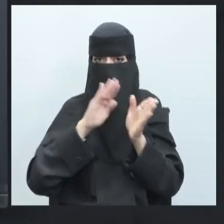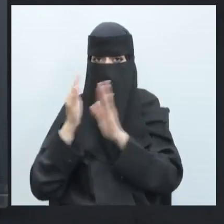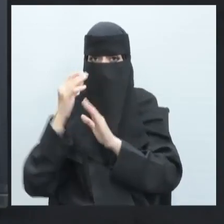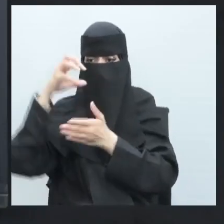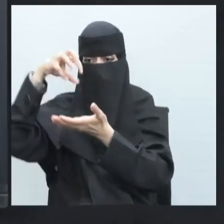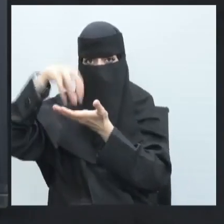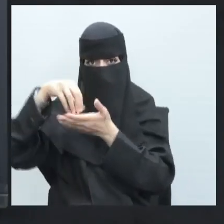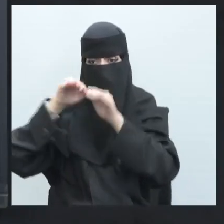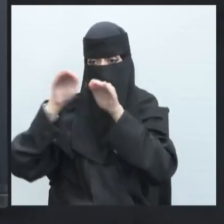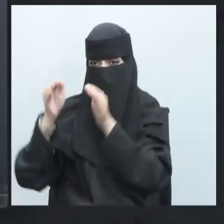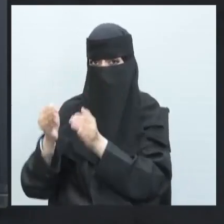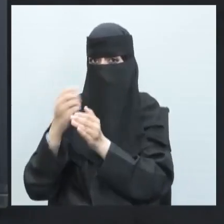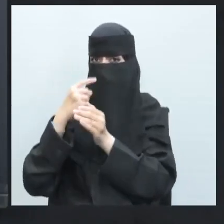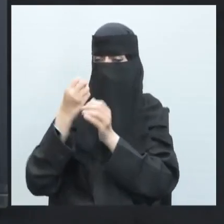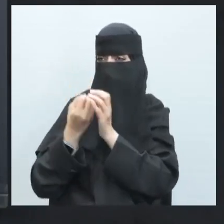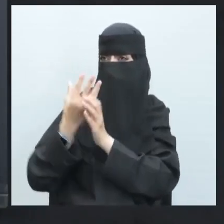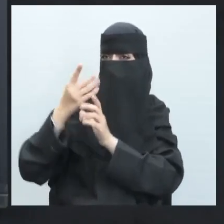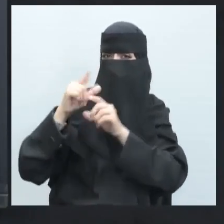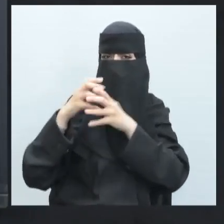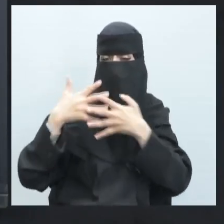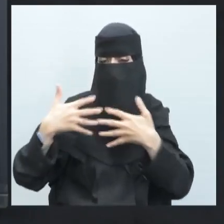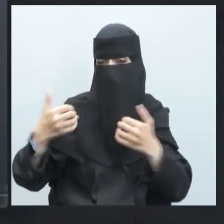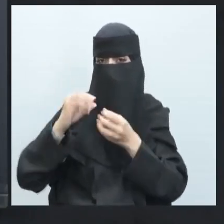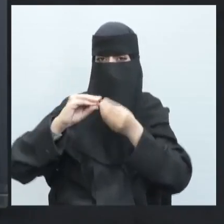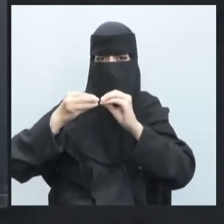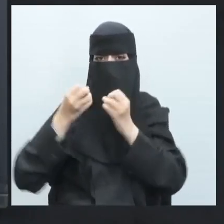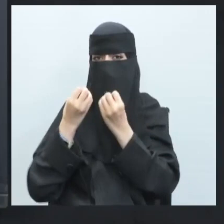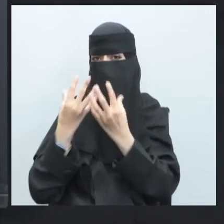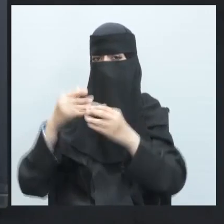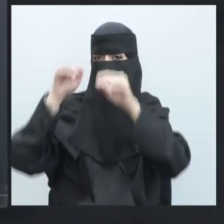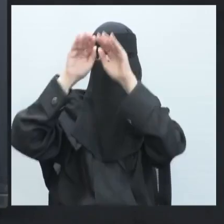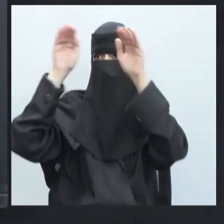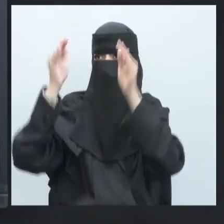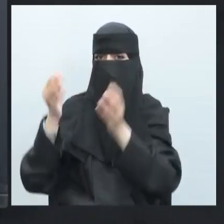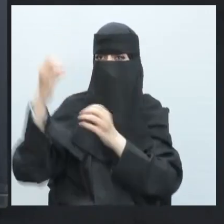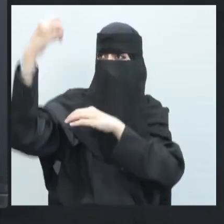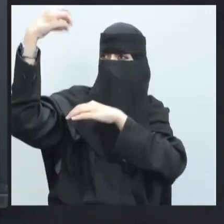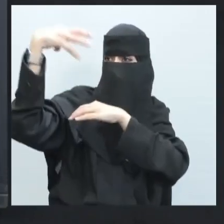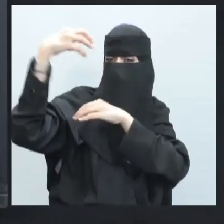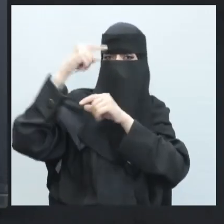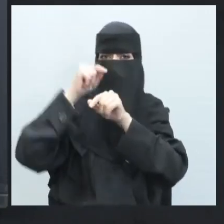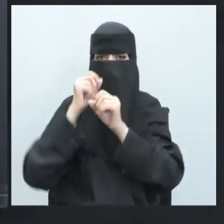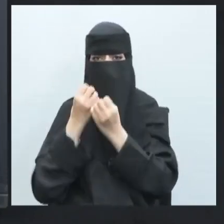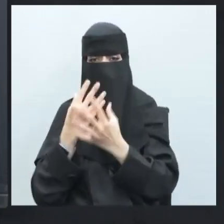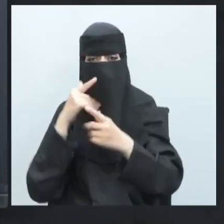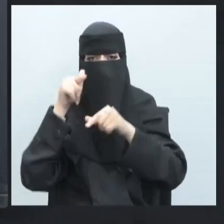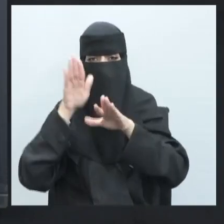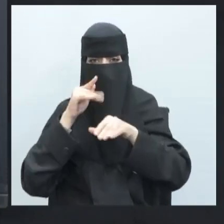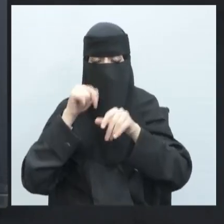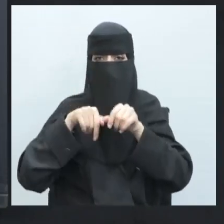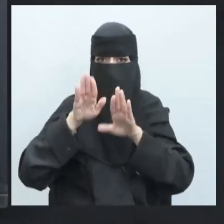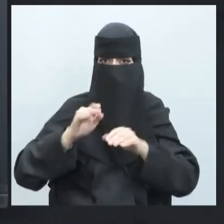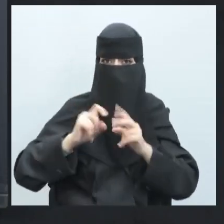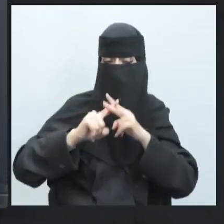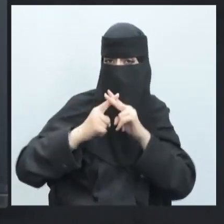اقدم لك مكتب يتمتع بافضل التقنيات التي تسهل عملك في كتابه التقارير هنالك ادوات وبرامج